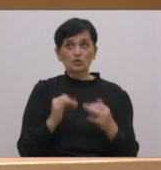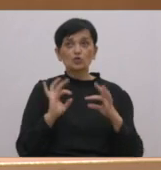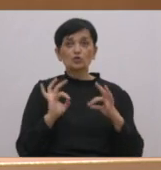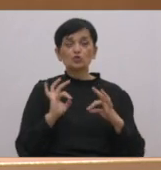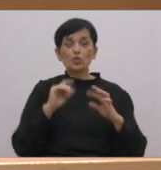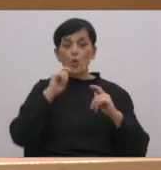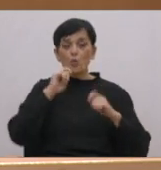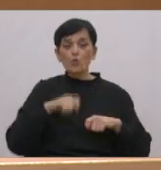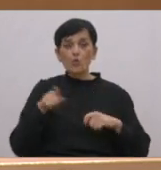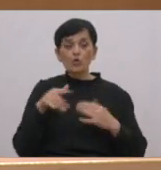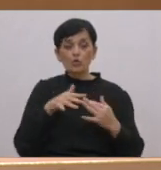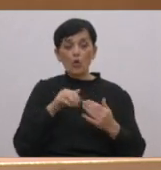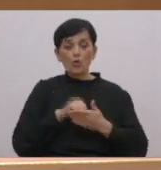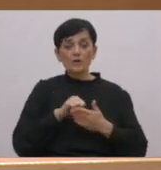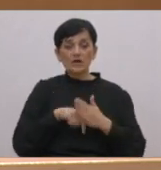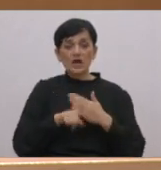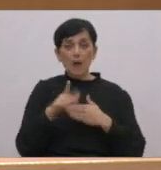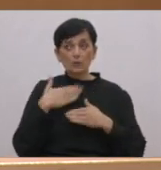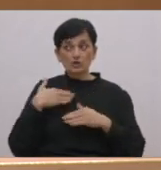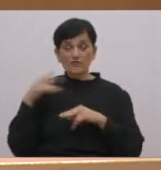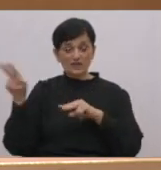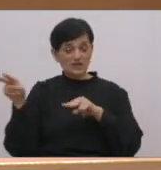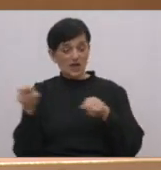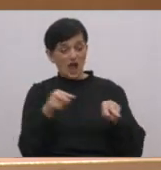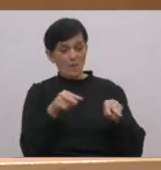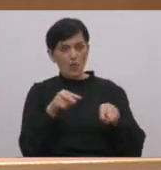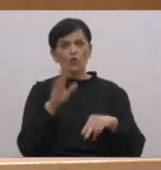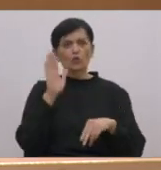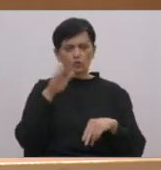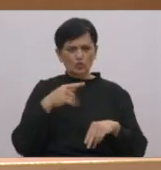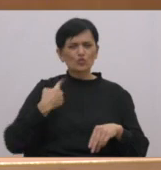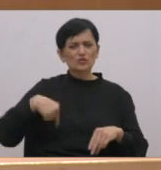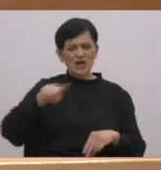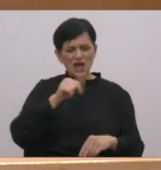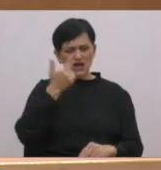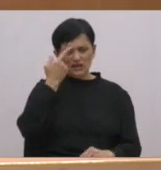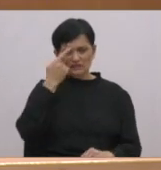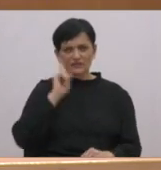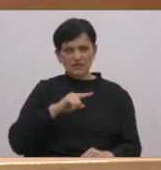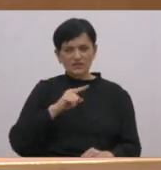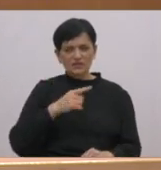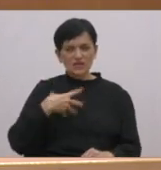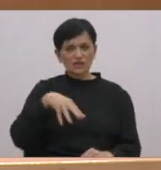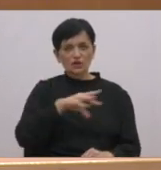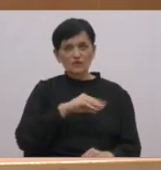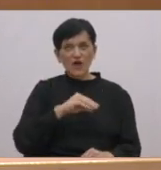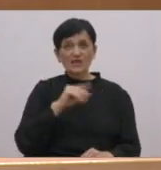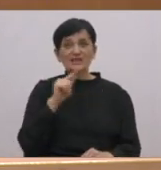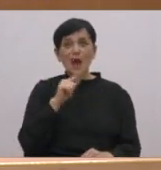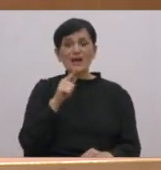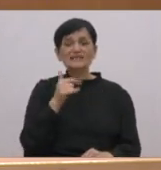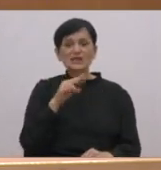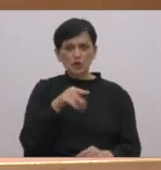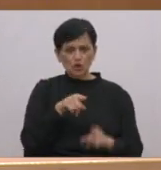სწორედ უკრაინაში ომის გამო გამოიხედა ჩვენსკენ, თუმცა ისე იგი ყველამ კარგად ვიცით, რომ არაერთი თამას გინტური